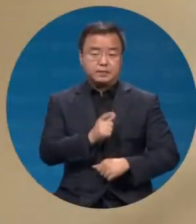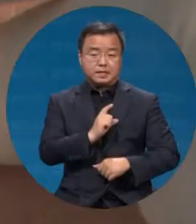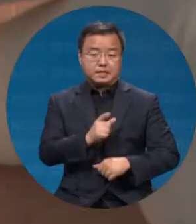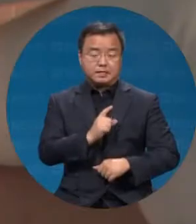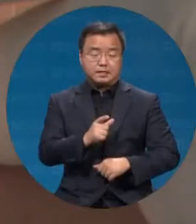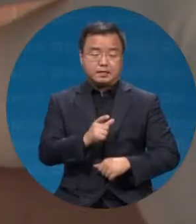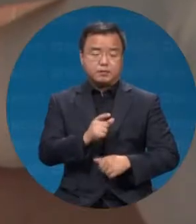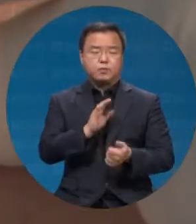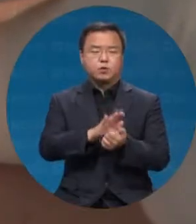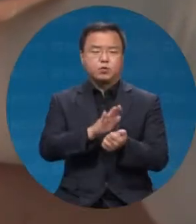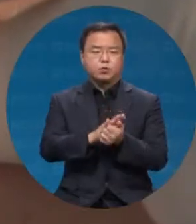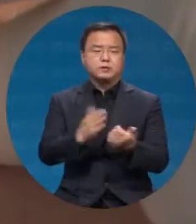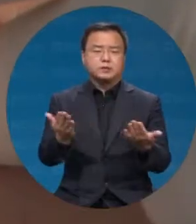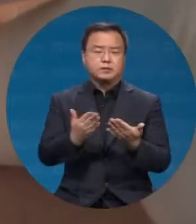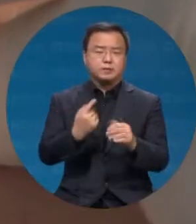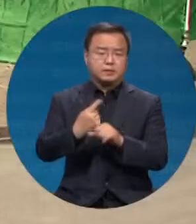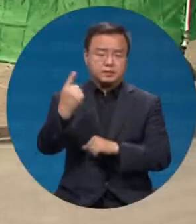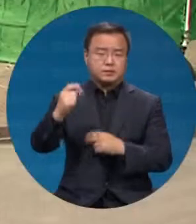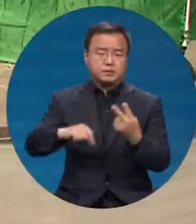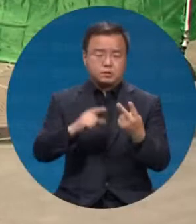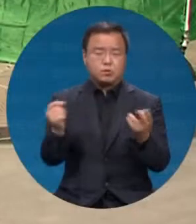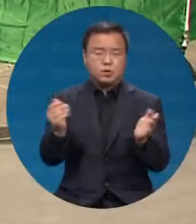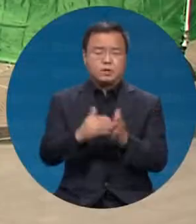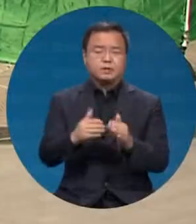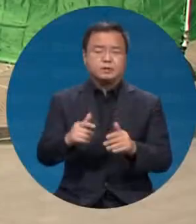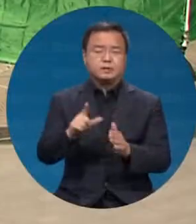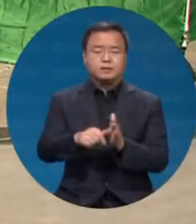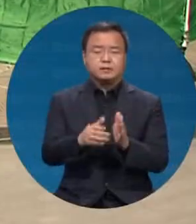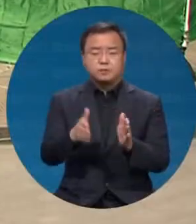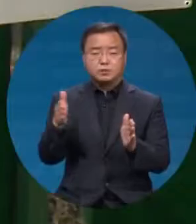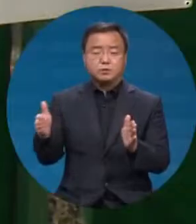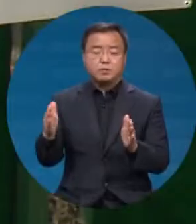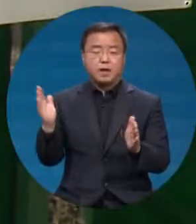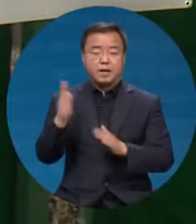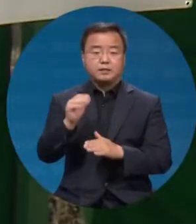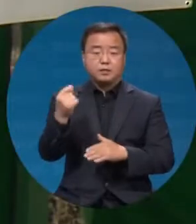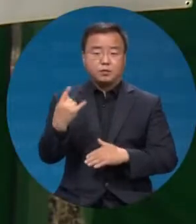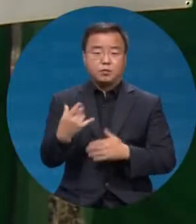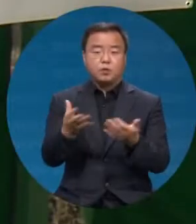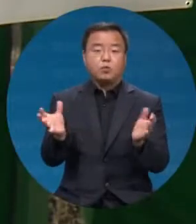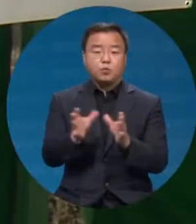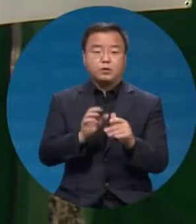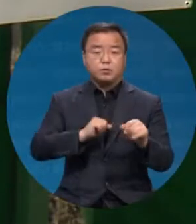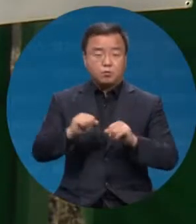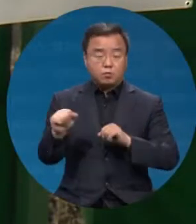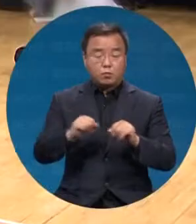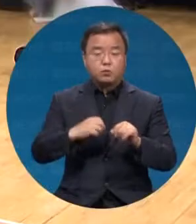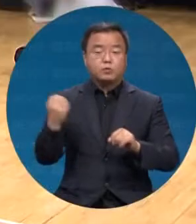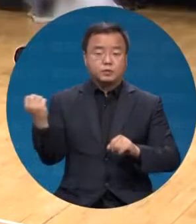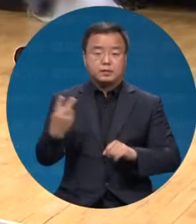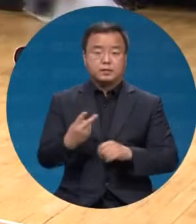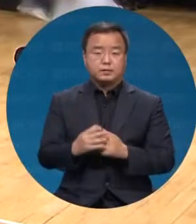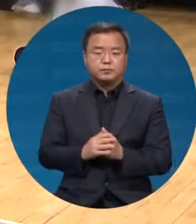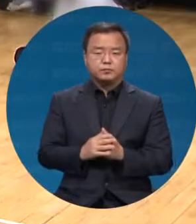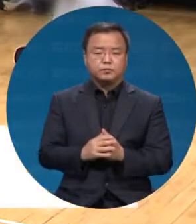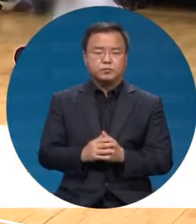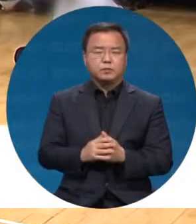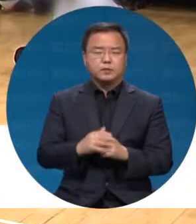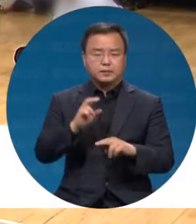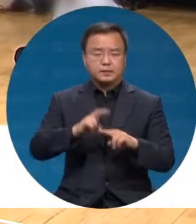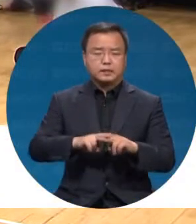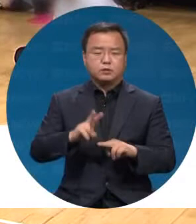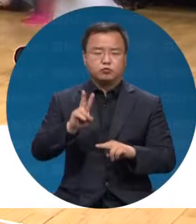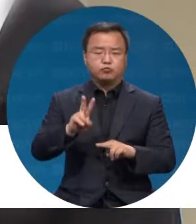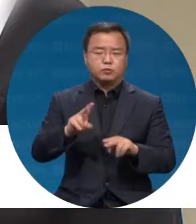2월까지 연장하기로 했습니다 학생회와 동아리 활동도 다시 되찾을 전망입니다 두 칸씩 띄워 않는